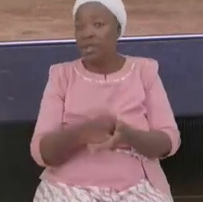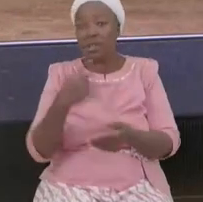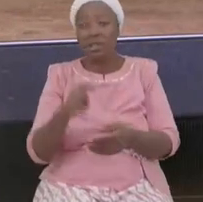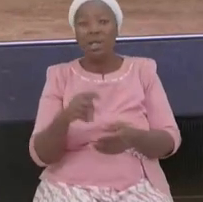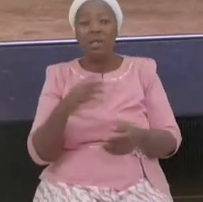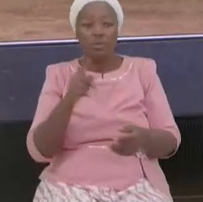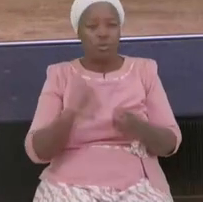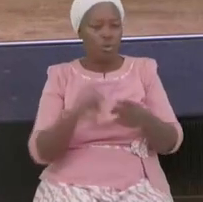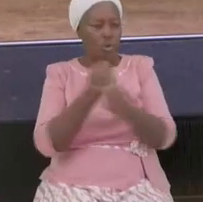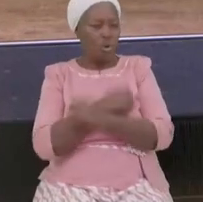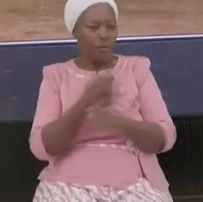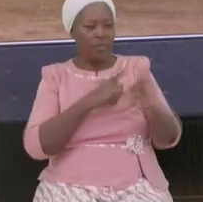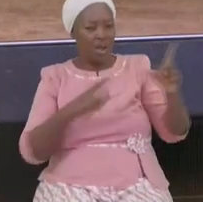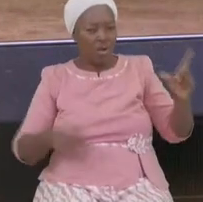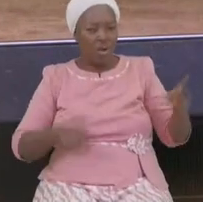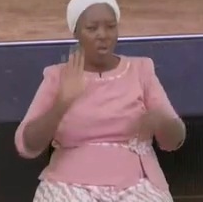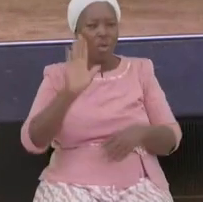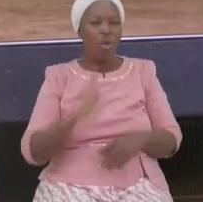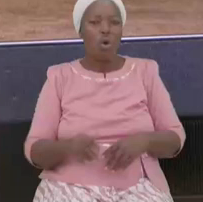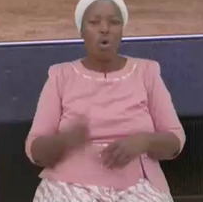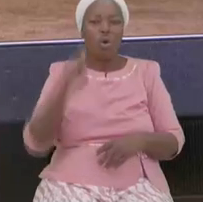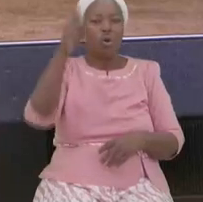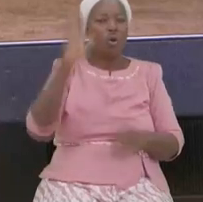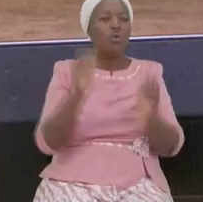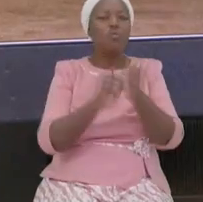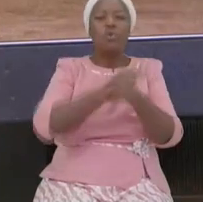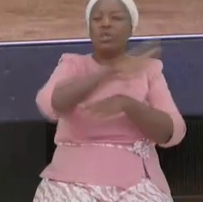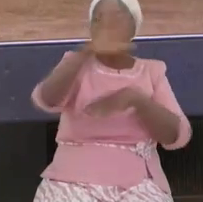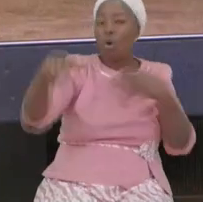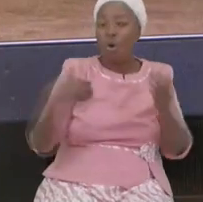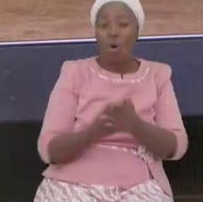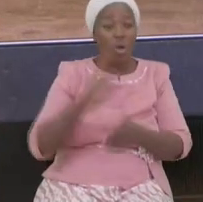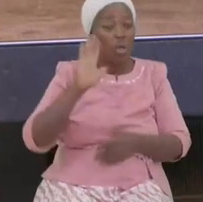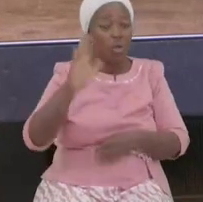l'Éternel, votre Dieu, de tout votre cœur?